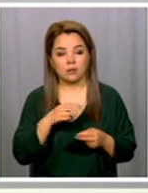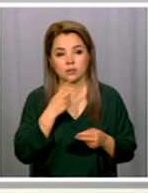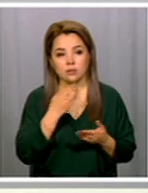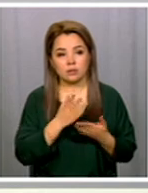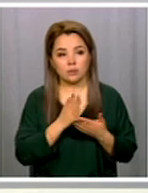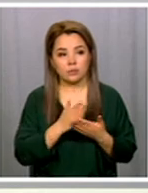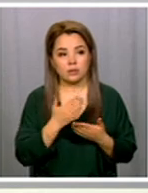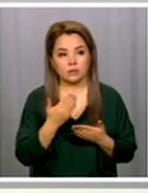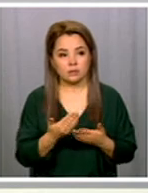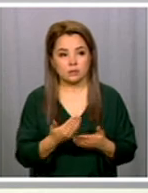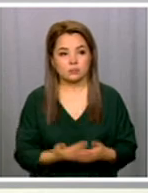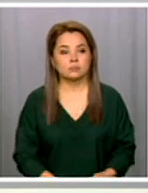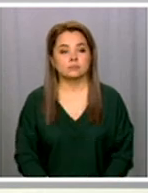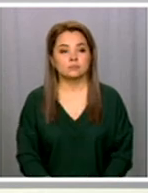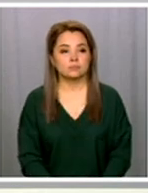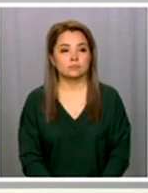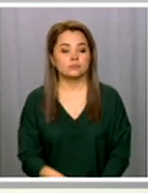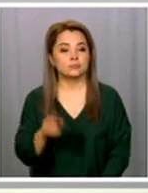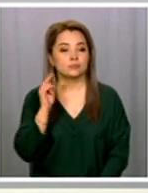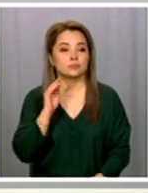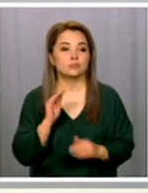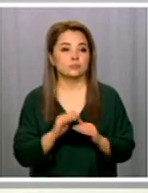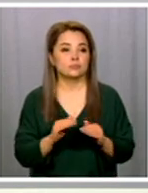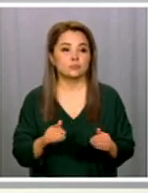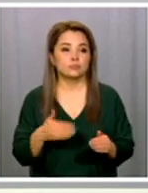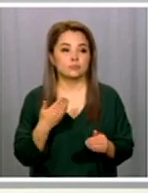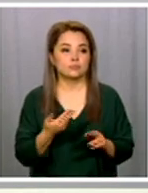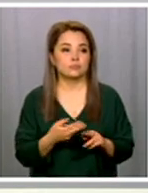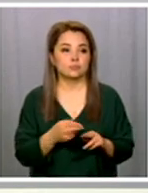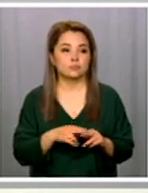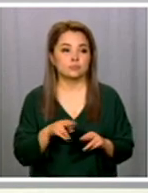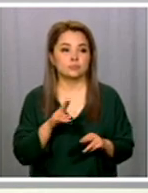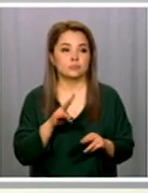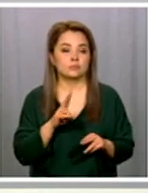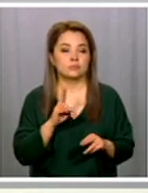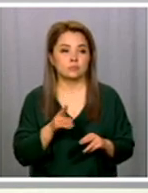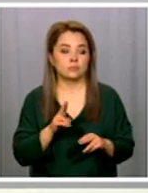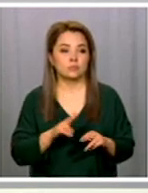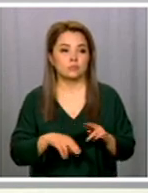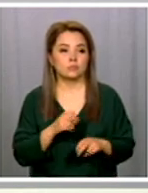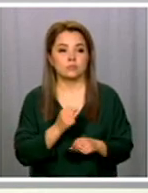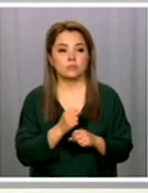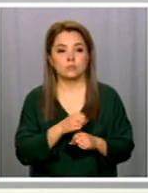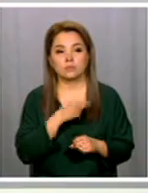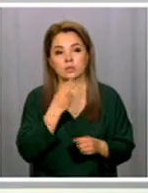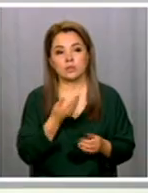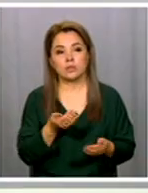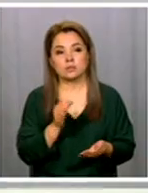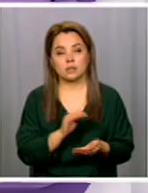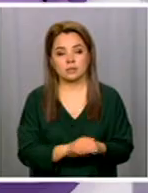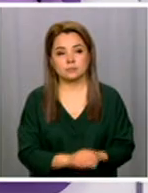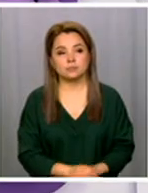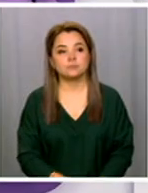отырмыз. Оқушылар, олай болса, ДНК-ның құрылысымен таныс болайық.